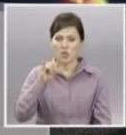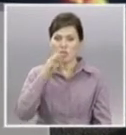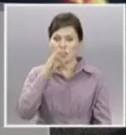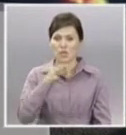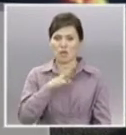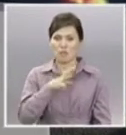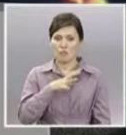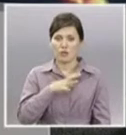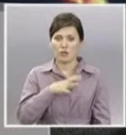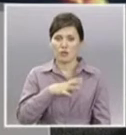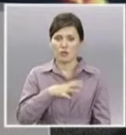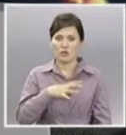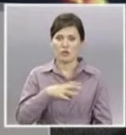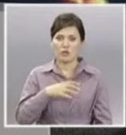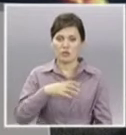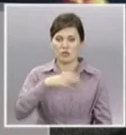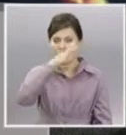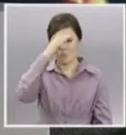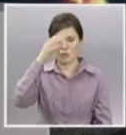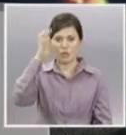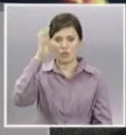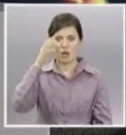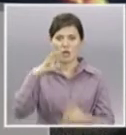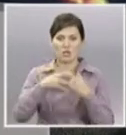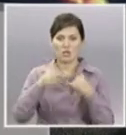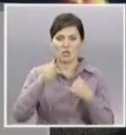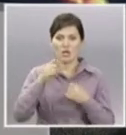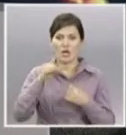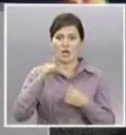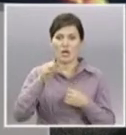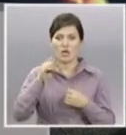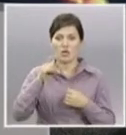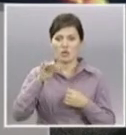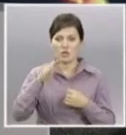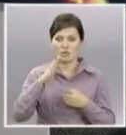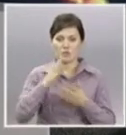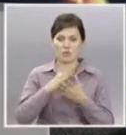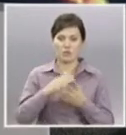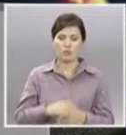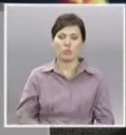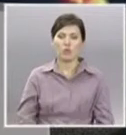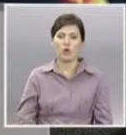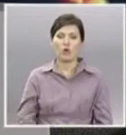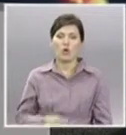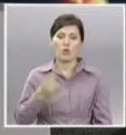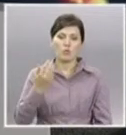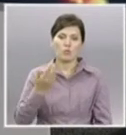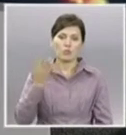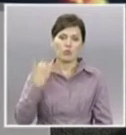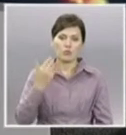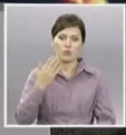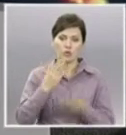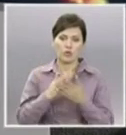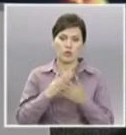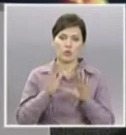Көкте Құдай, жерде архив бар деп. Шын мәнінде бұрынғы өтіп кеткен мәселелерге куәлік бере алатын тек